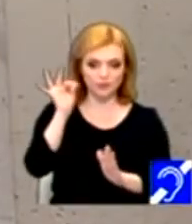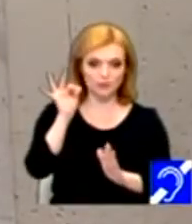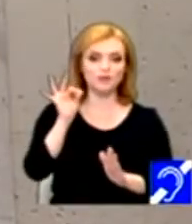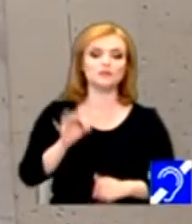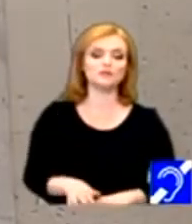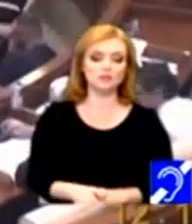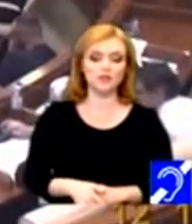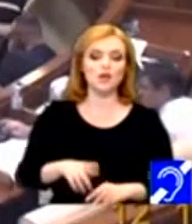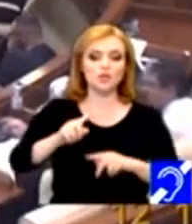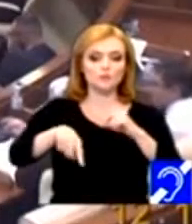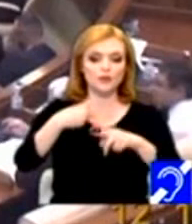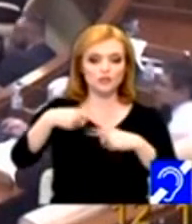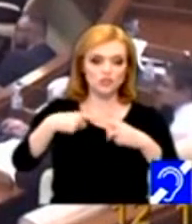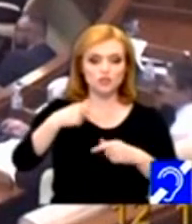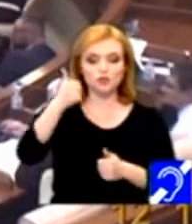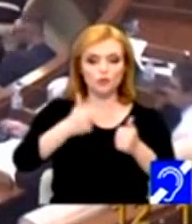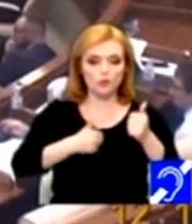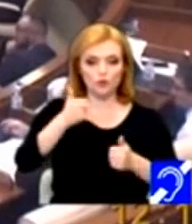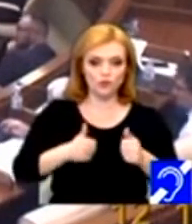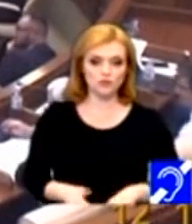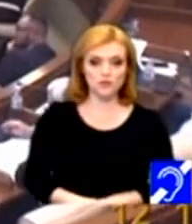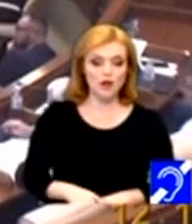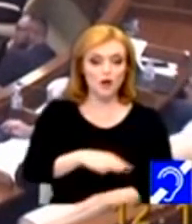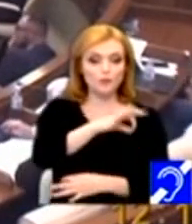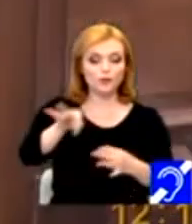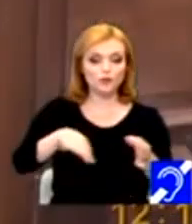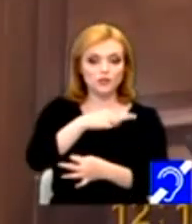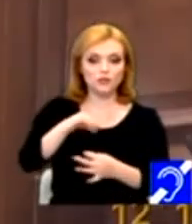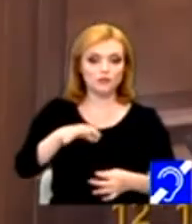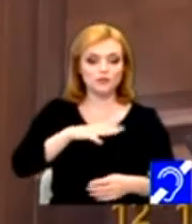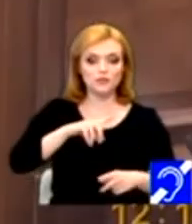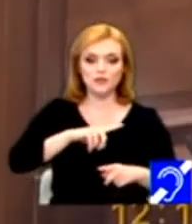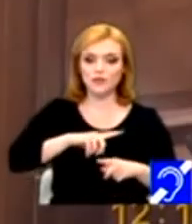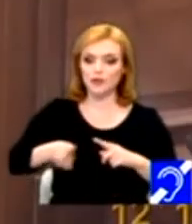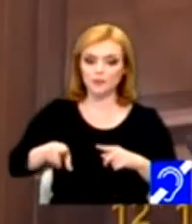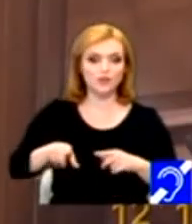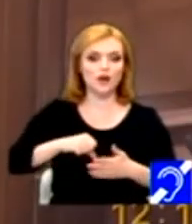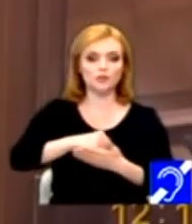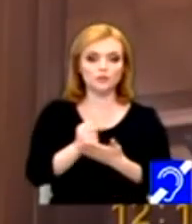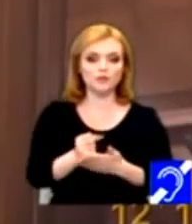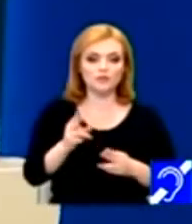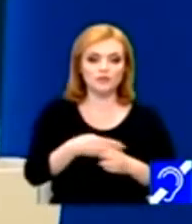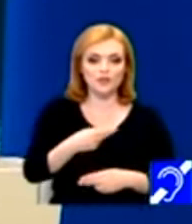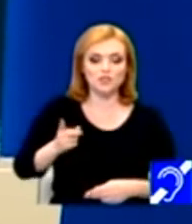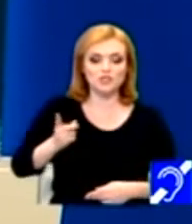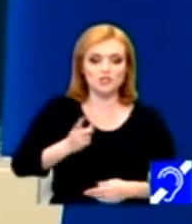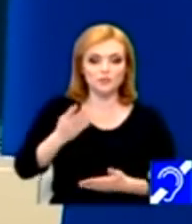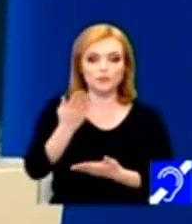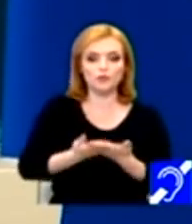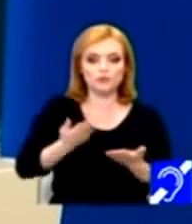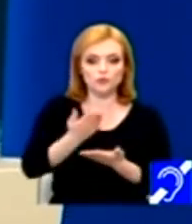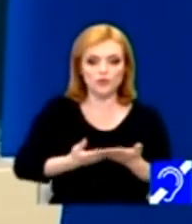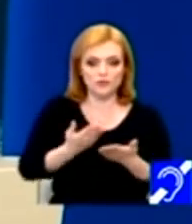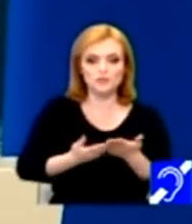rândul judecătorilor. Proiectul a fost votat în mare grabă, fără a se aștepta avizul Comisiei de la Veneția. Je dois